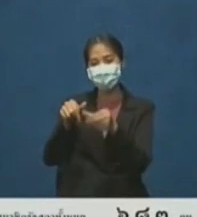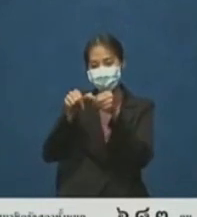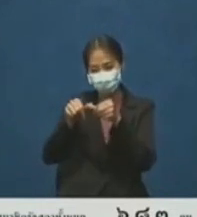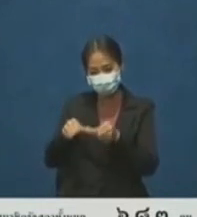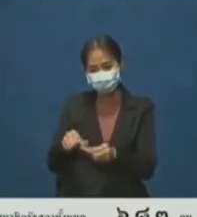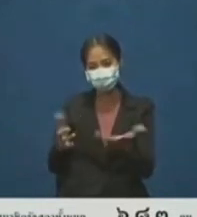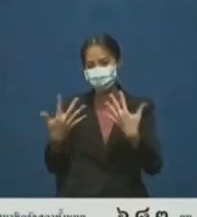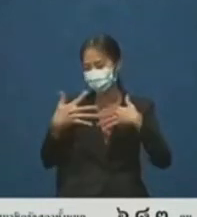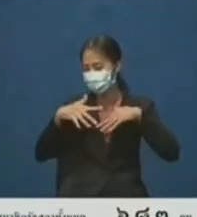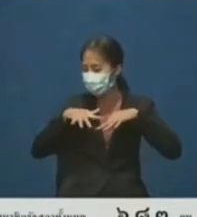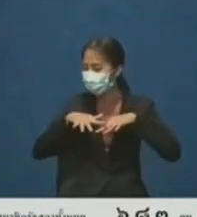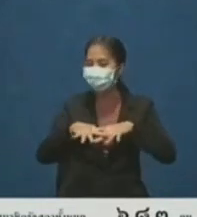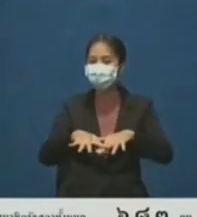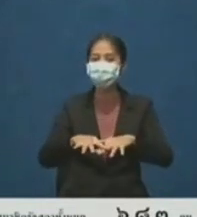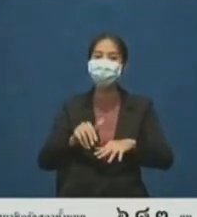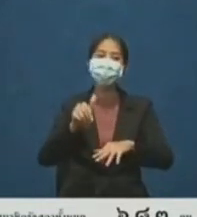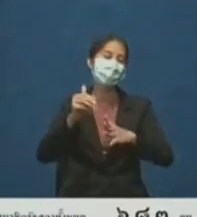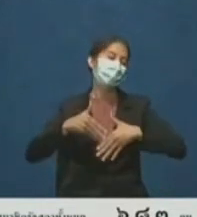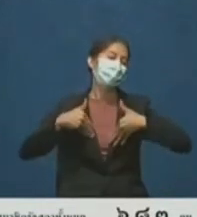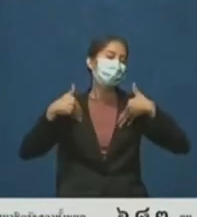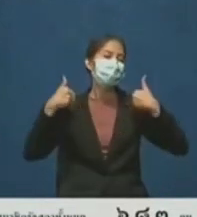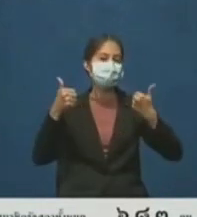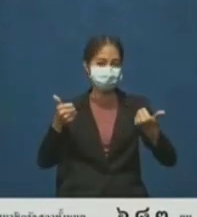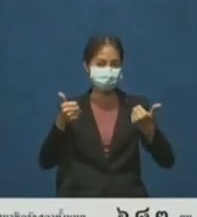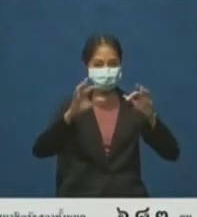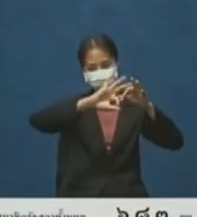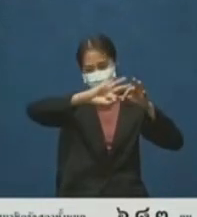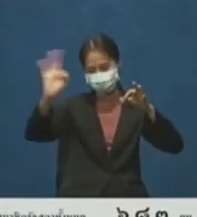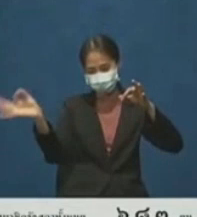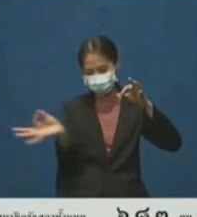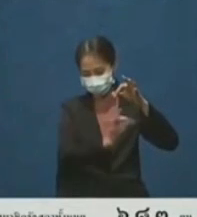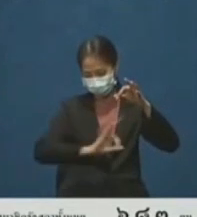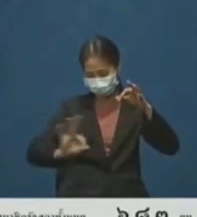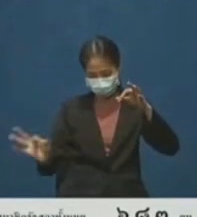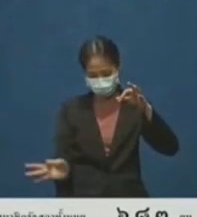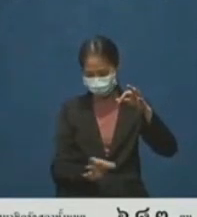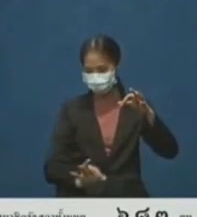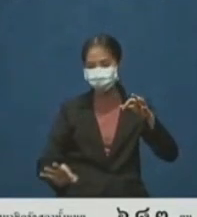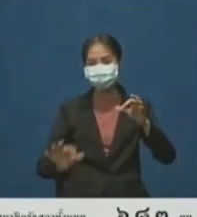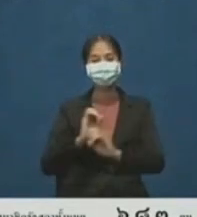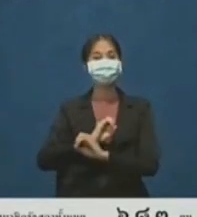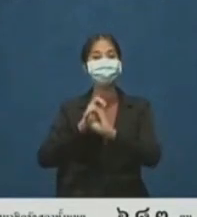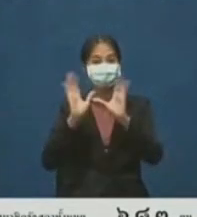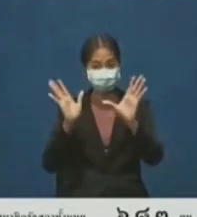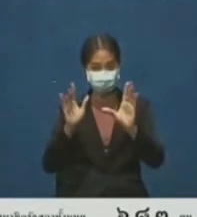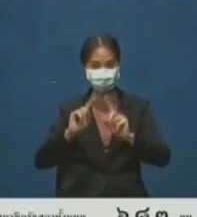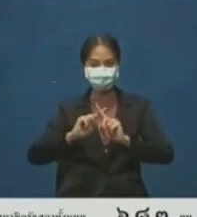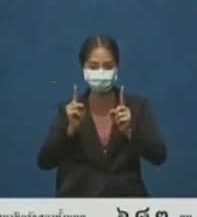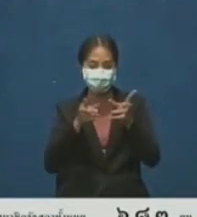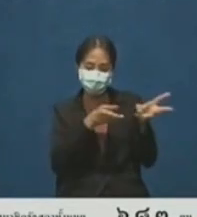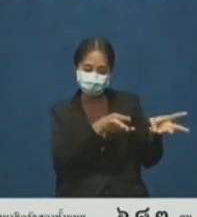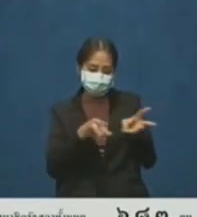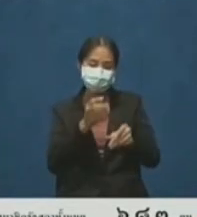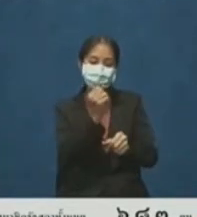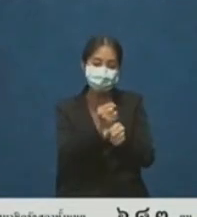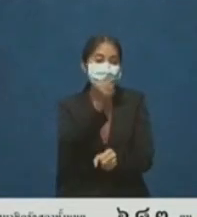ติและสามารถอยู่ร่วมกันกับผู้อื่นได้อย่างผาสุกท ั้งหมดนี้เขียนไว้อย่างชัดเจนแต่แนว